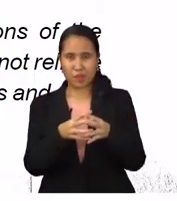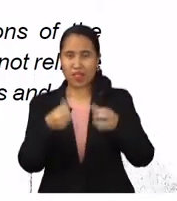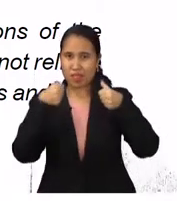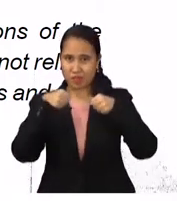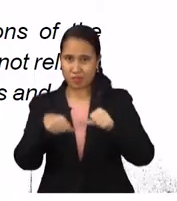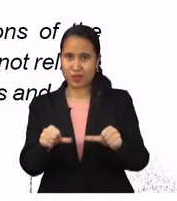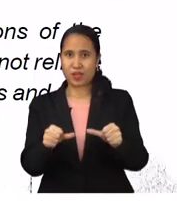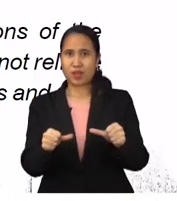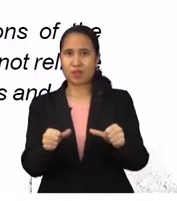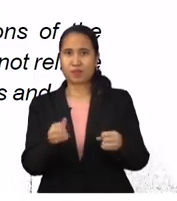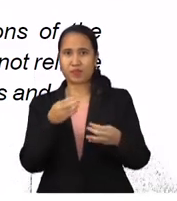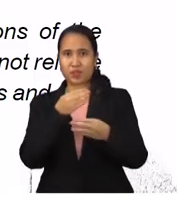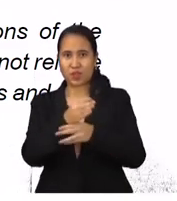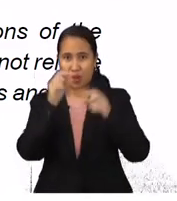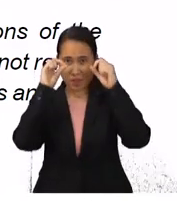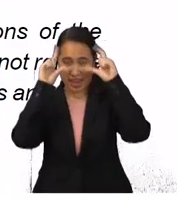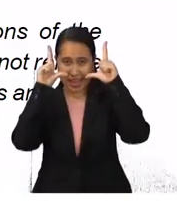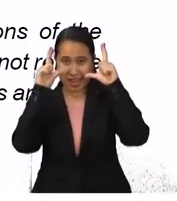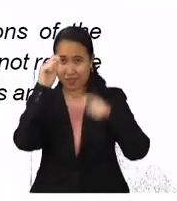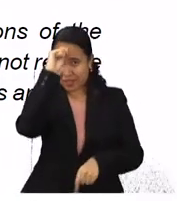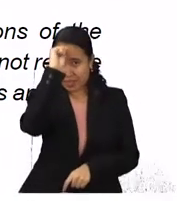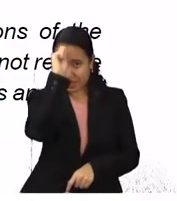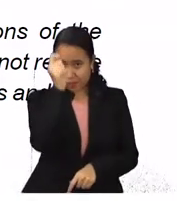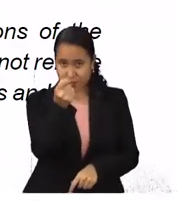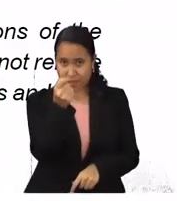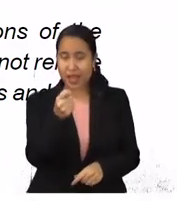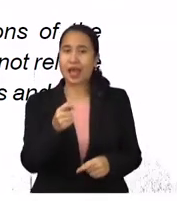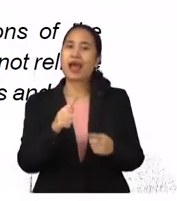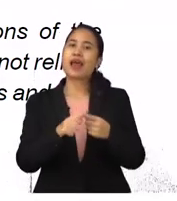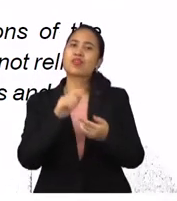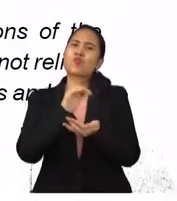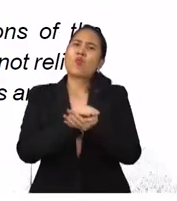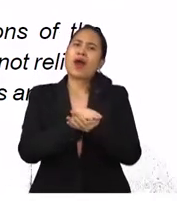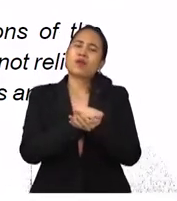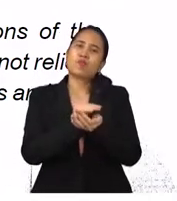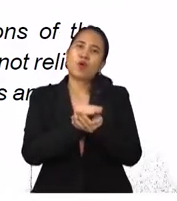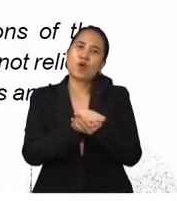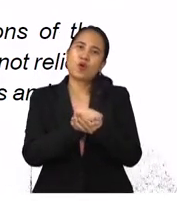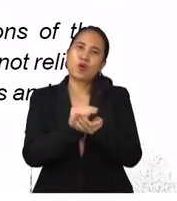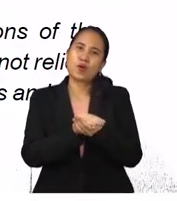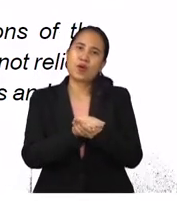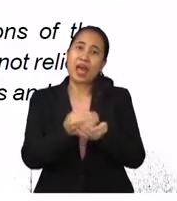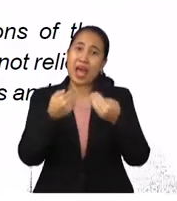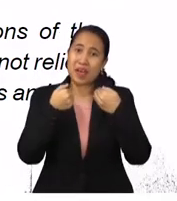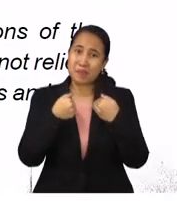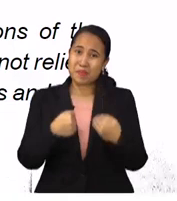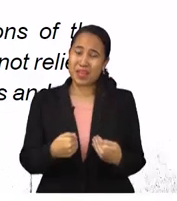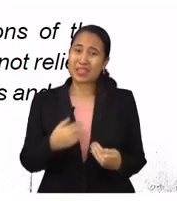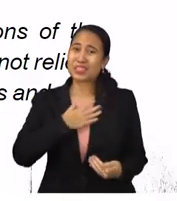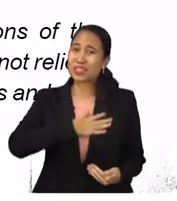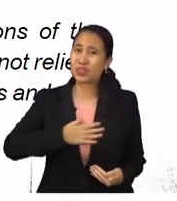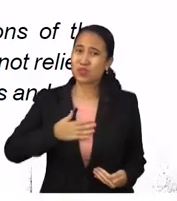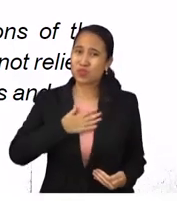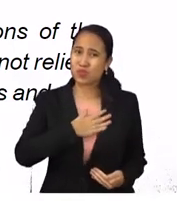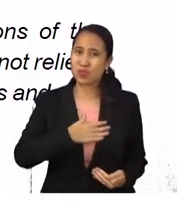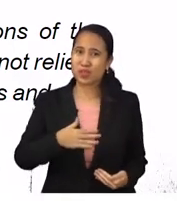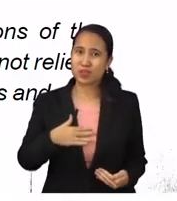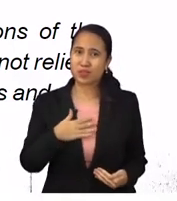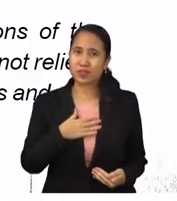verplichting om het recht op leven te respecteren en te waarborgen en om slachtoffers een effectief rechtsmiddel te